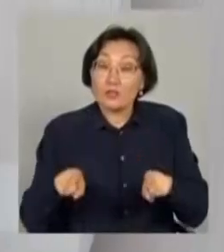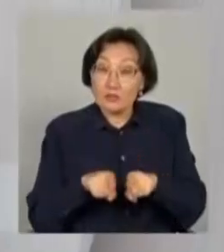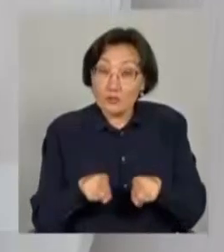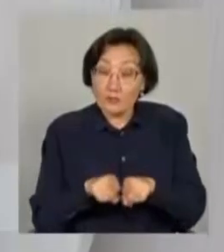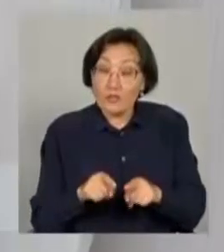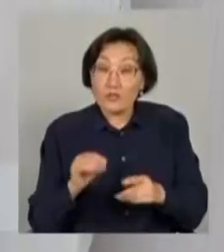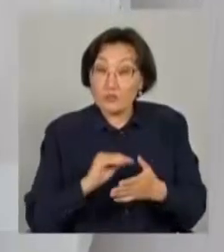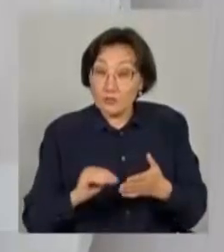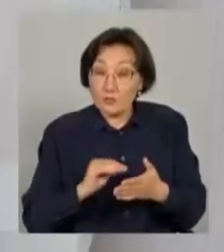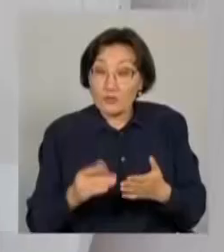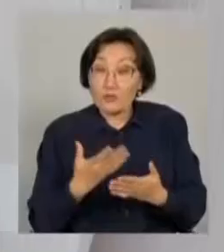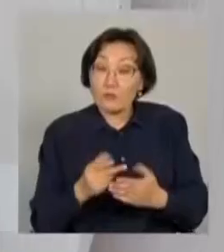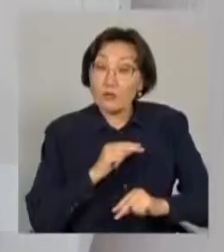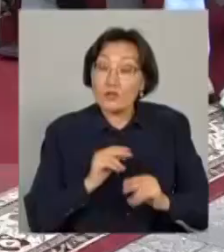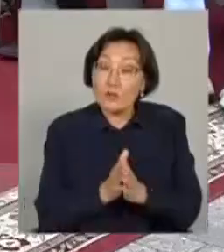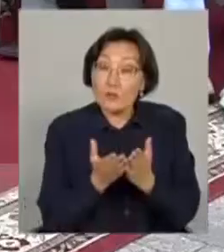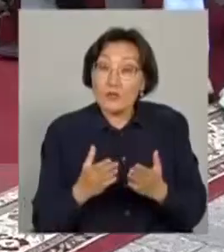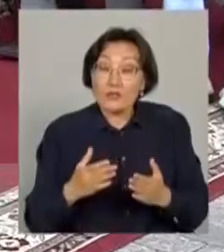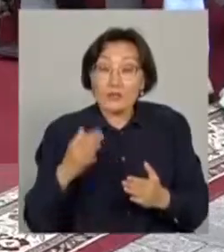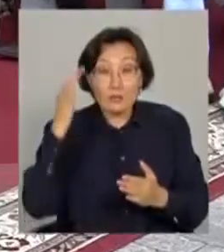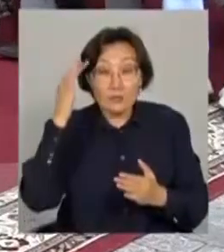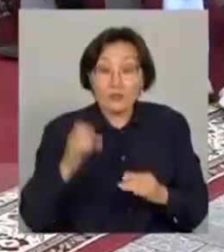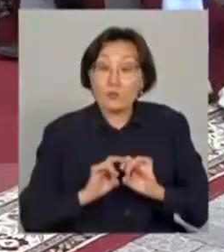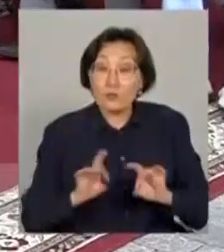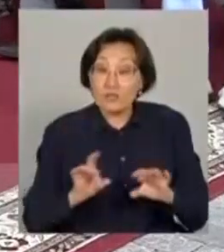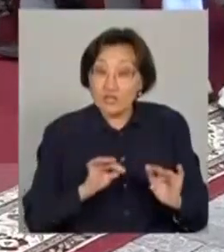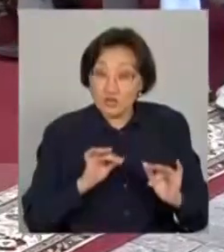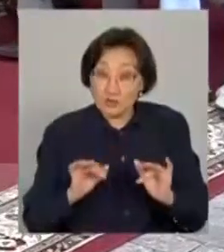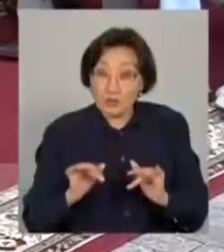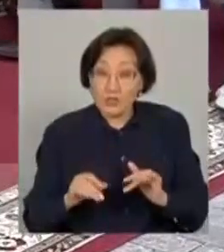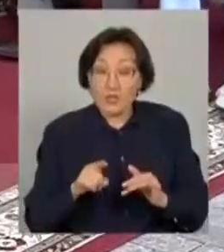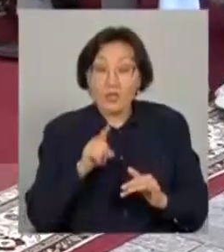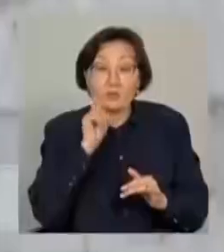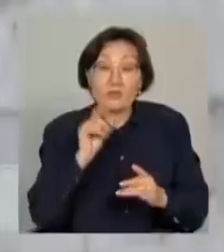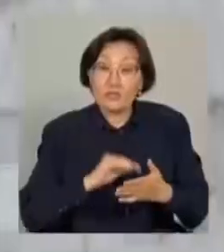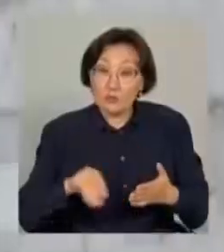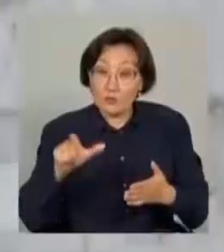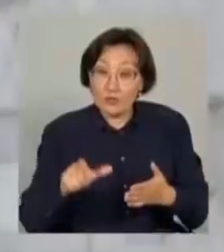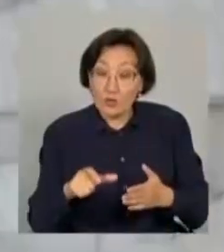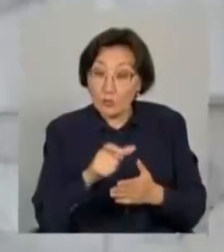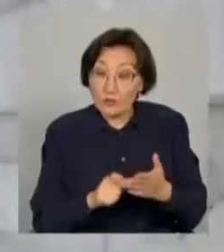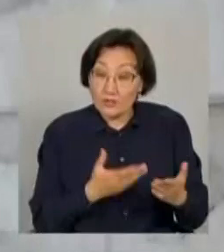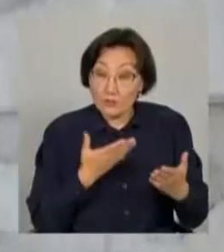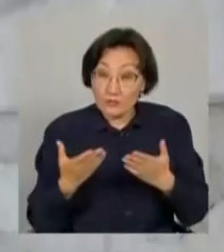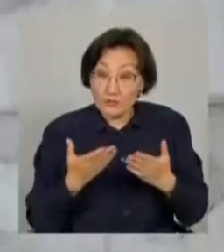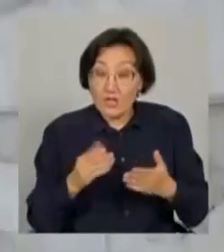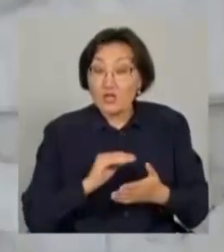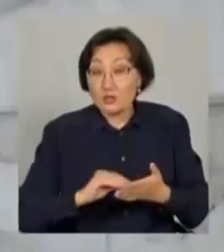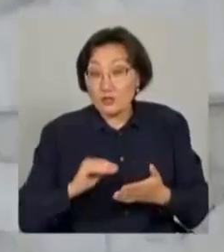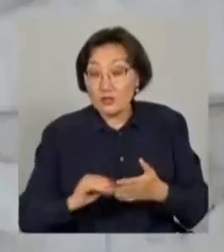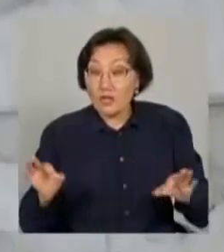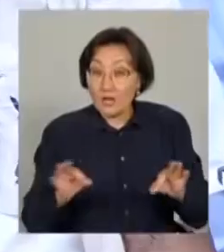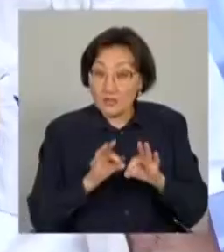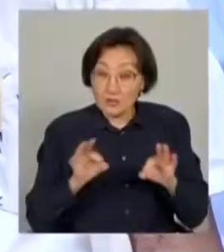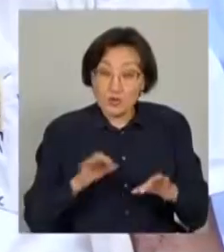Ақынның шығармашылығын дәріптеп, еңбектерінің мазмұнын насихат қылған іс-шарада жас қаламгерлер арнау оқыды. Абай өлеңдеріне жазылған